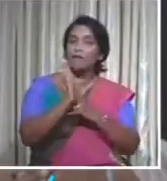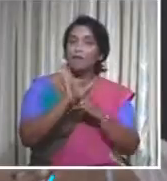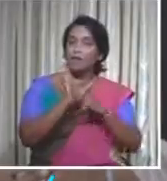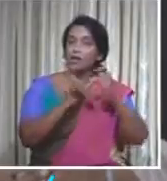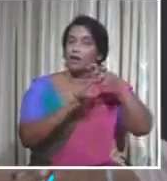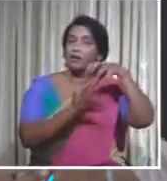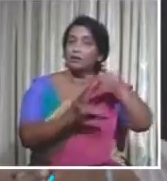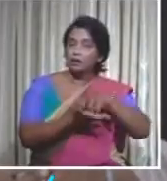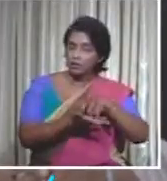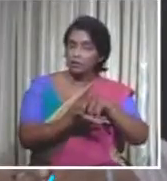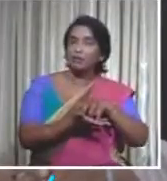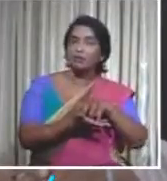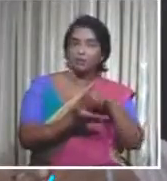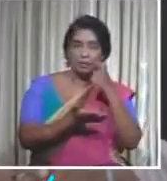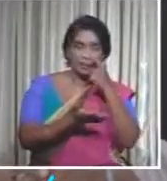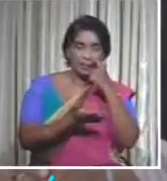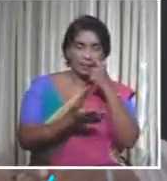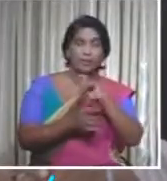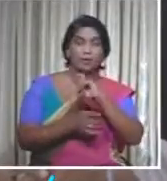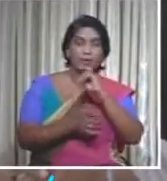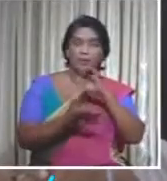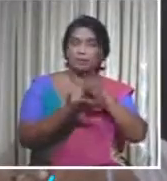तड़ उत्तर नान